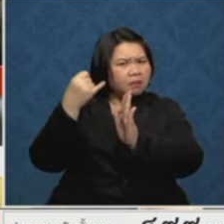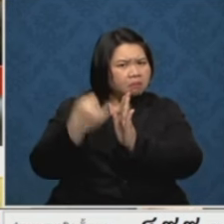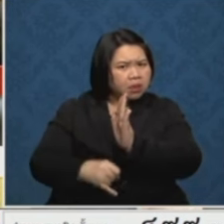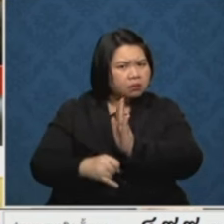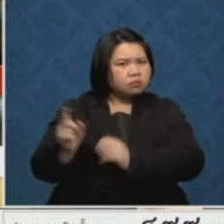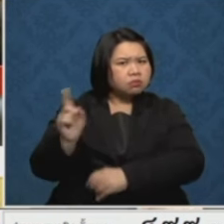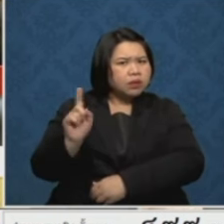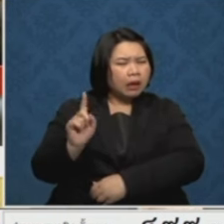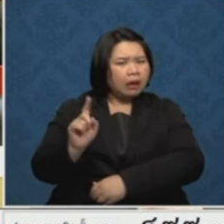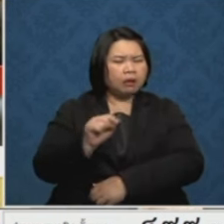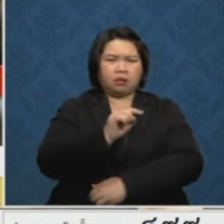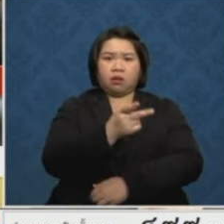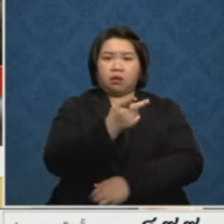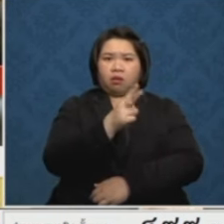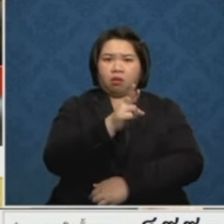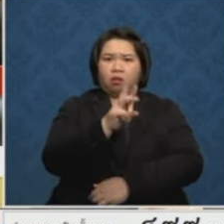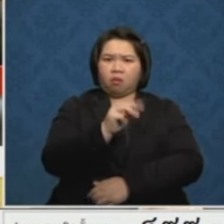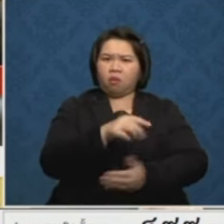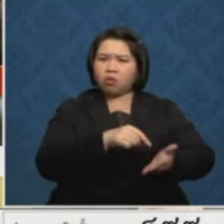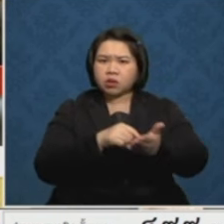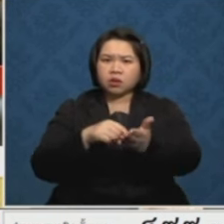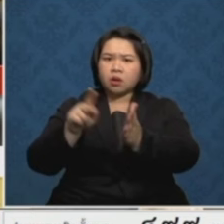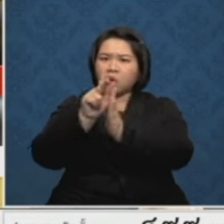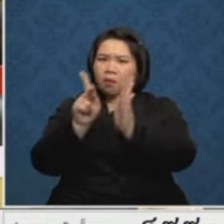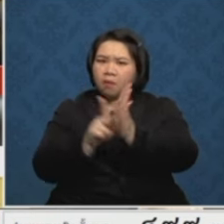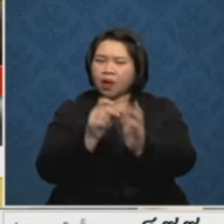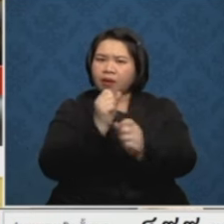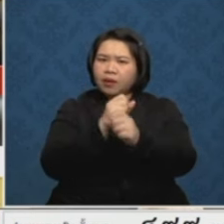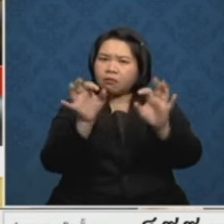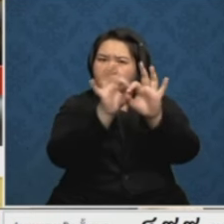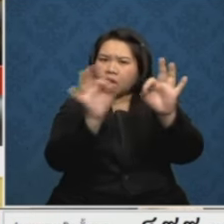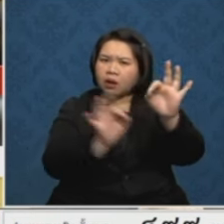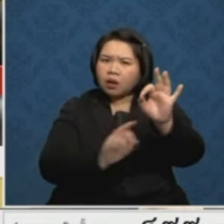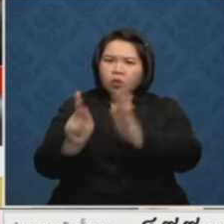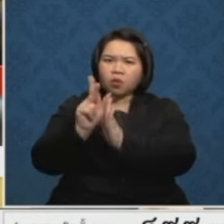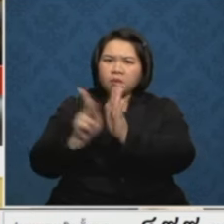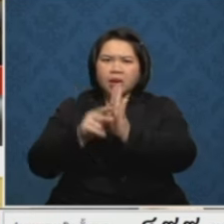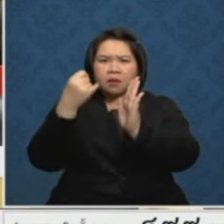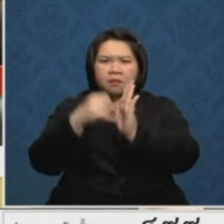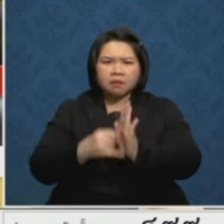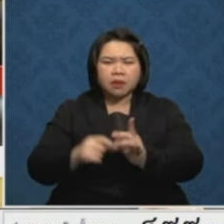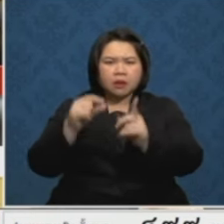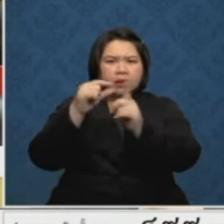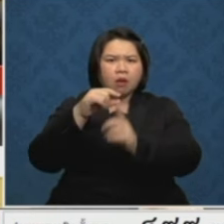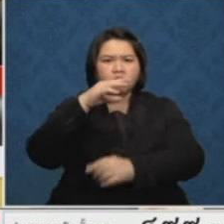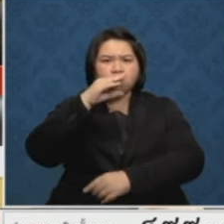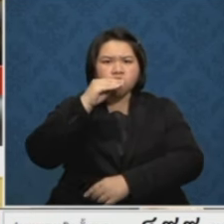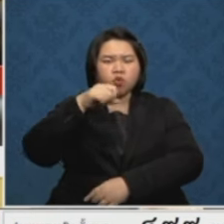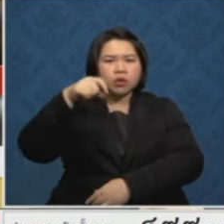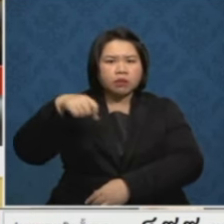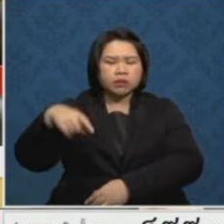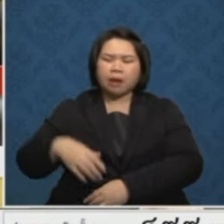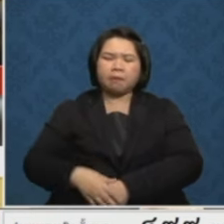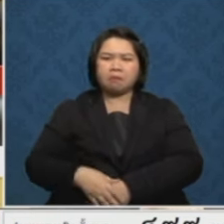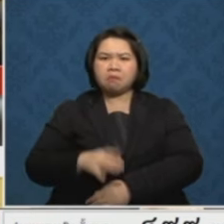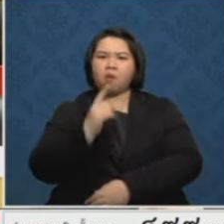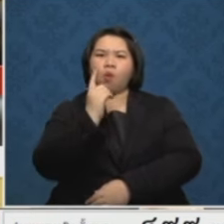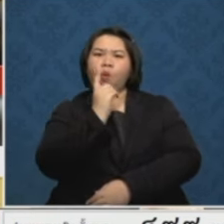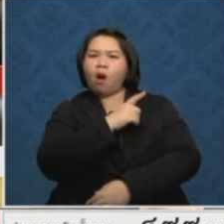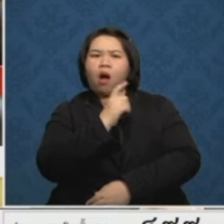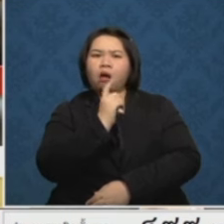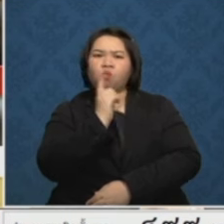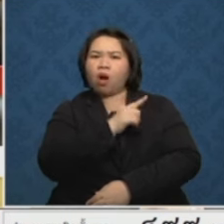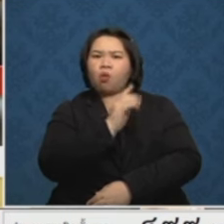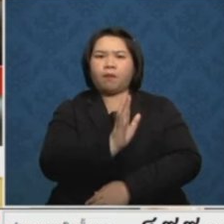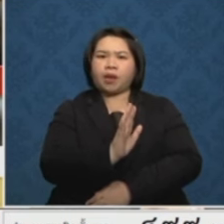าครม.ชุดนี้นี่เสนอกฎหมายเสนอร่างนี้นี่ผิดกฎหมายเพราะแล้วเป็นการใส่ร้ายในมา